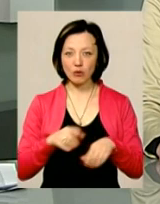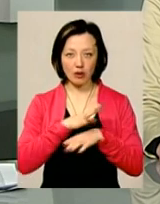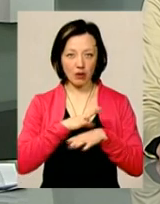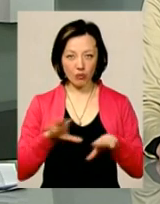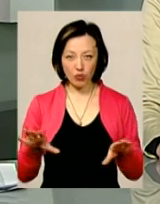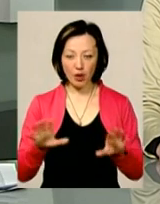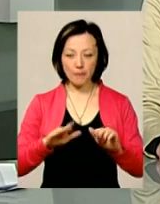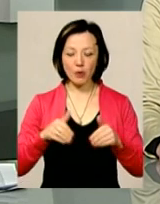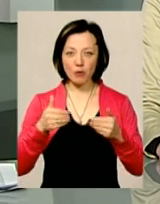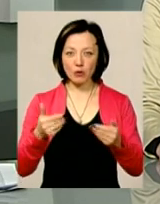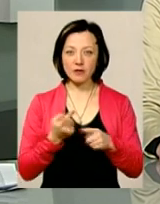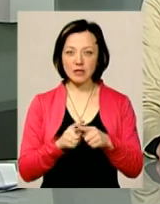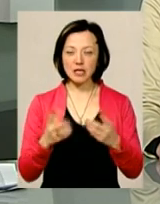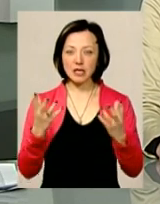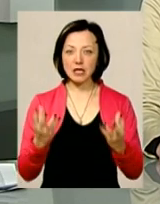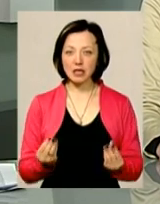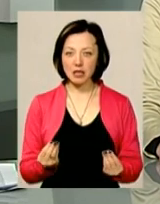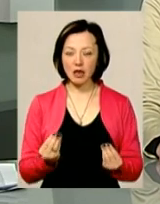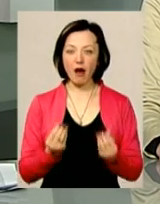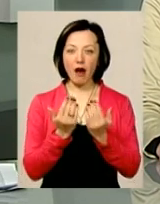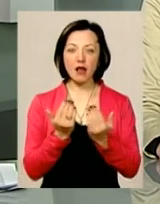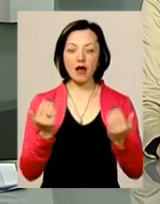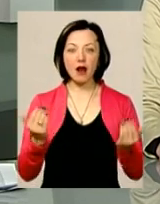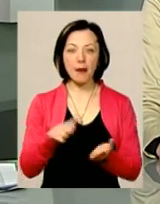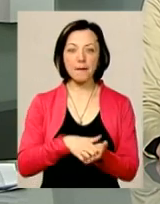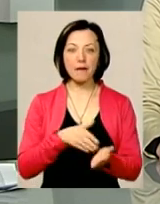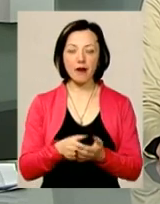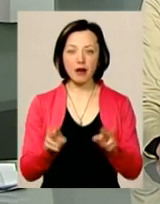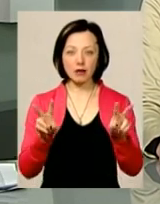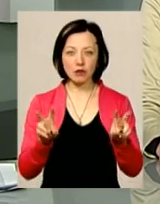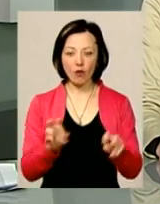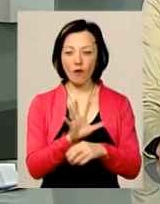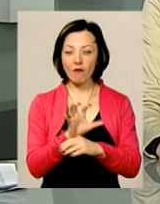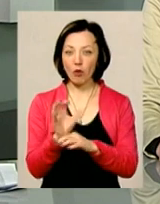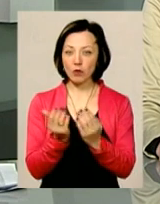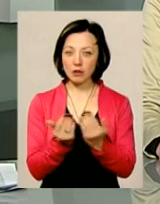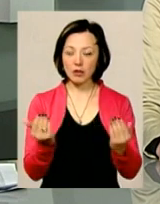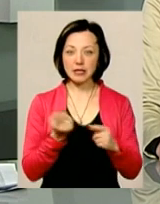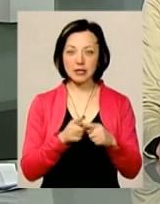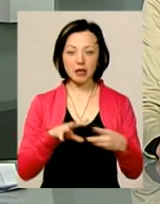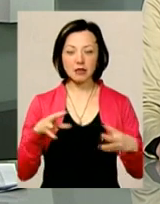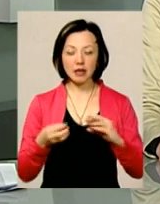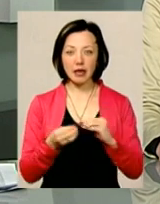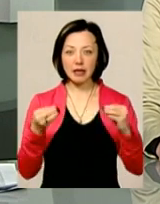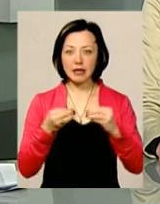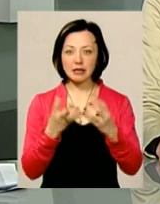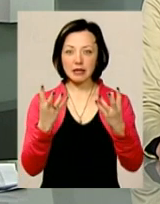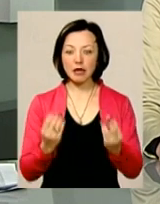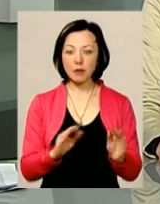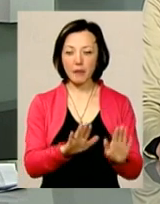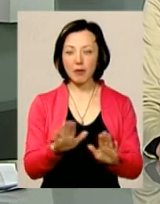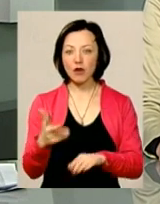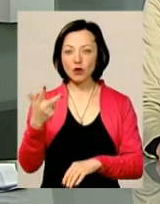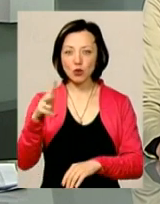були, пропонує в ці дні своїм відвідувачам галерея «Масло». Світлини, які там експонуються, це результат 10-денного перебування